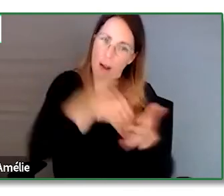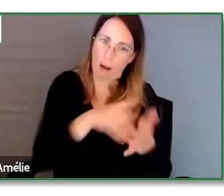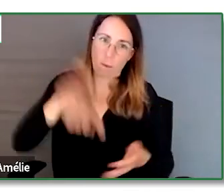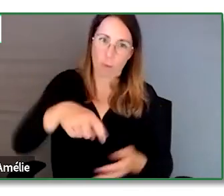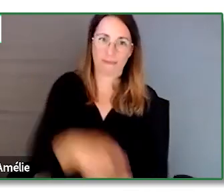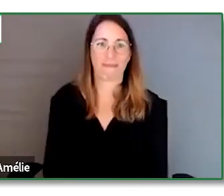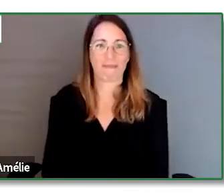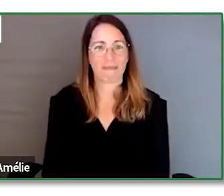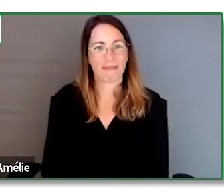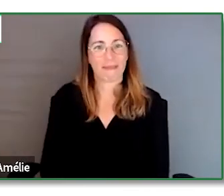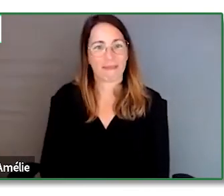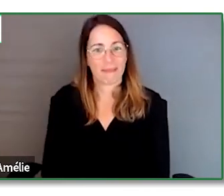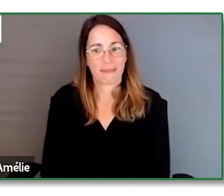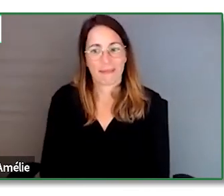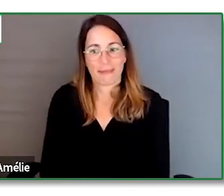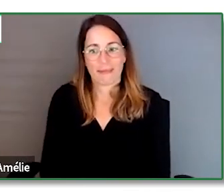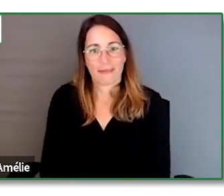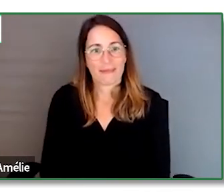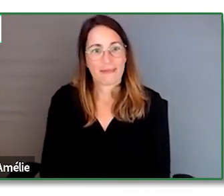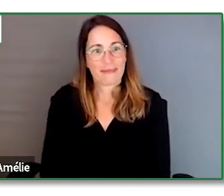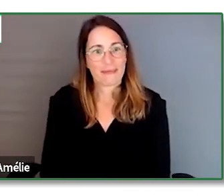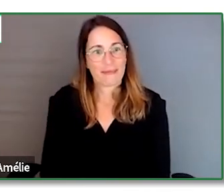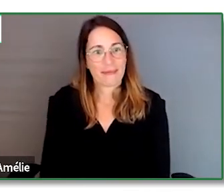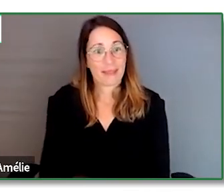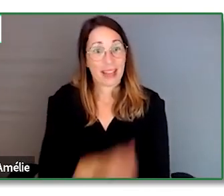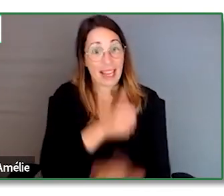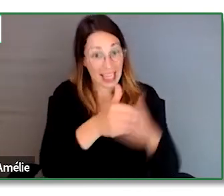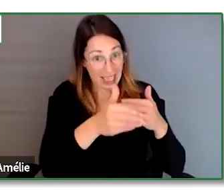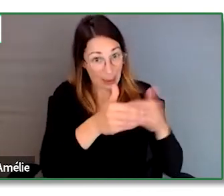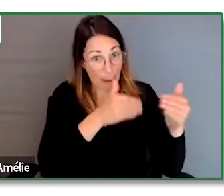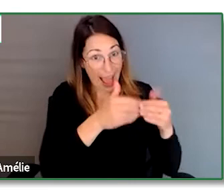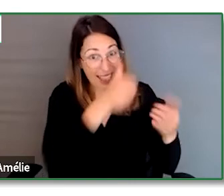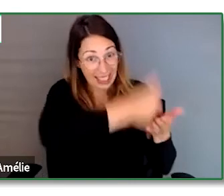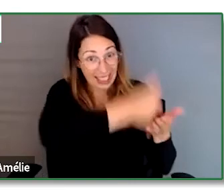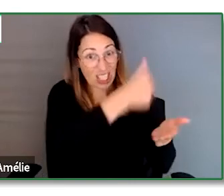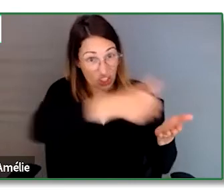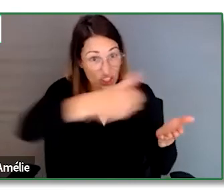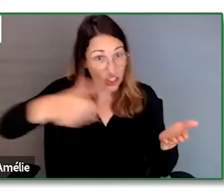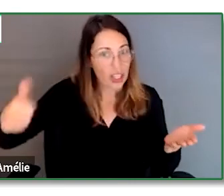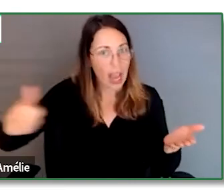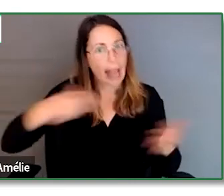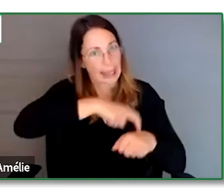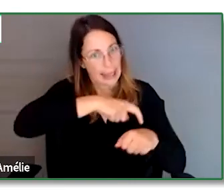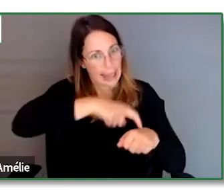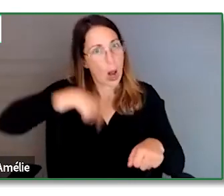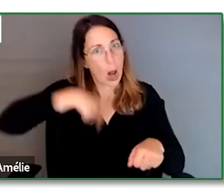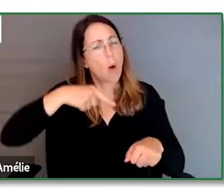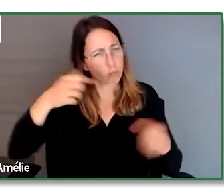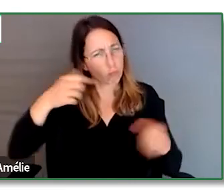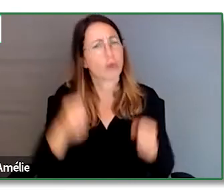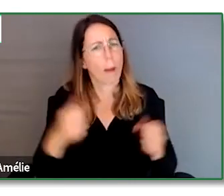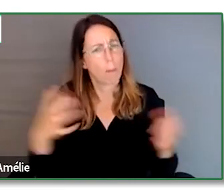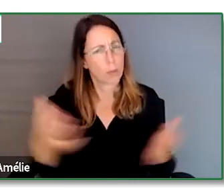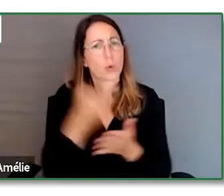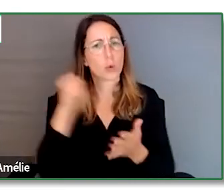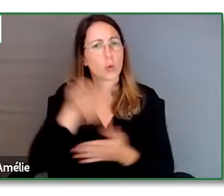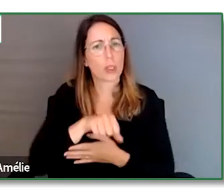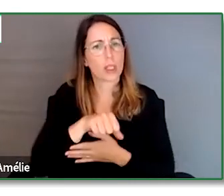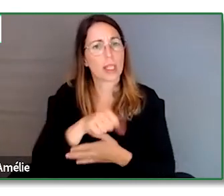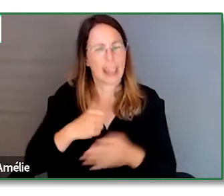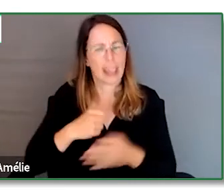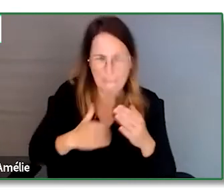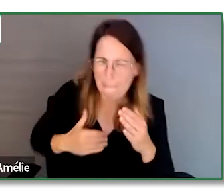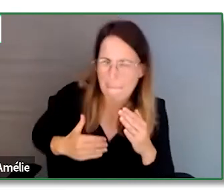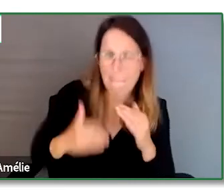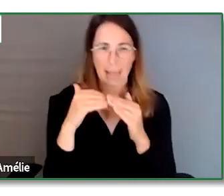pour chaque site. Mais comme je l'ai dit, ça prendra du temps, mais nous allons y arriver. Nous essaierons de faire un maximum au pays et ça